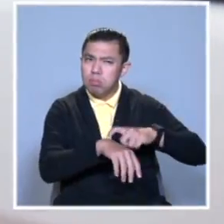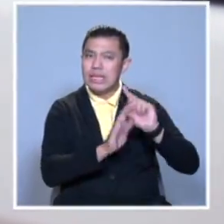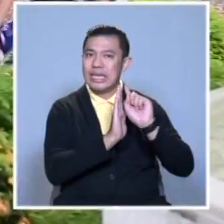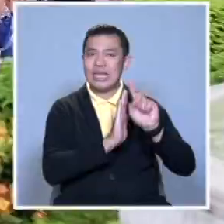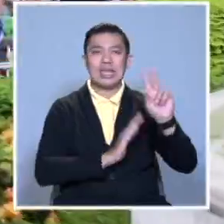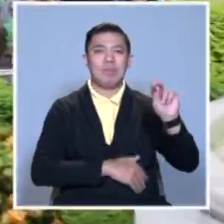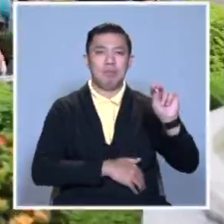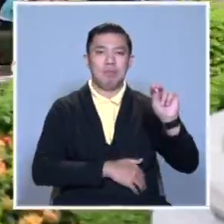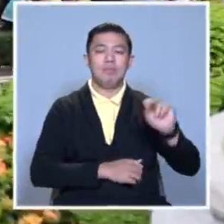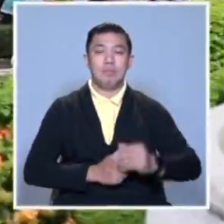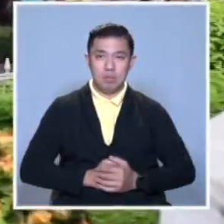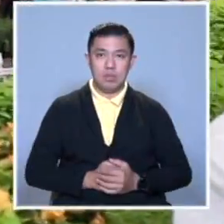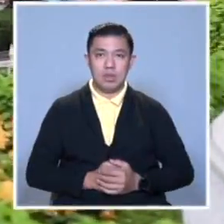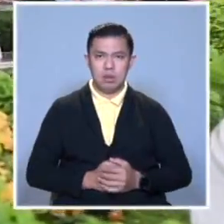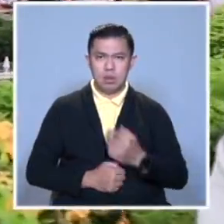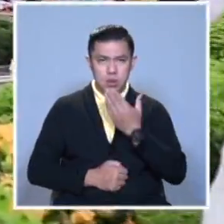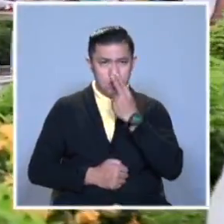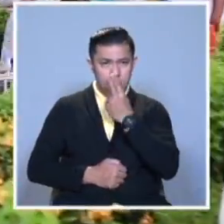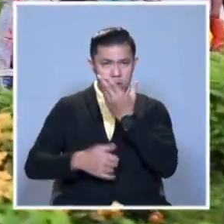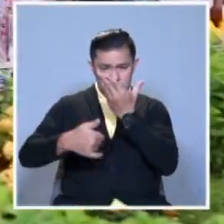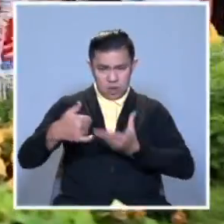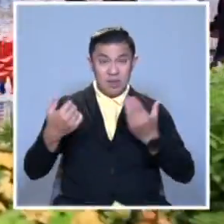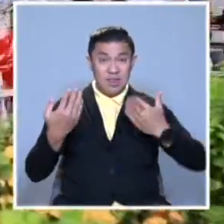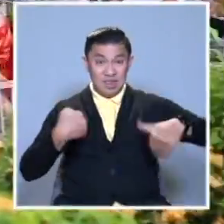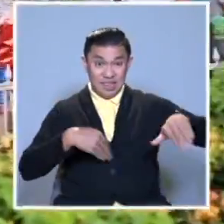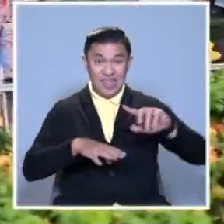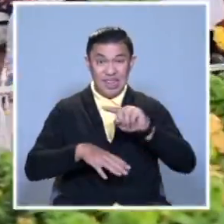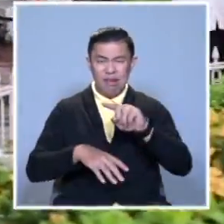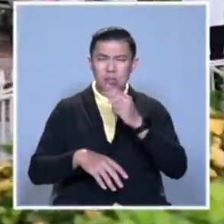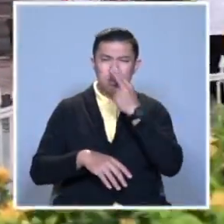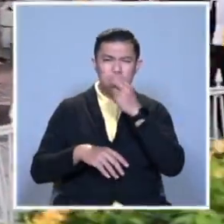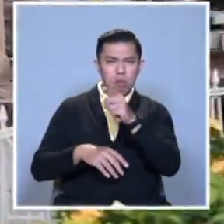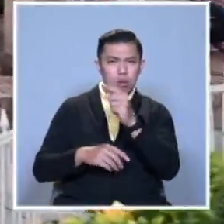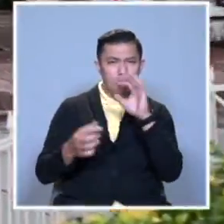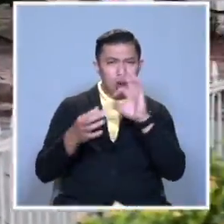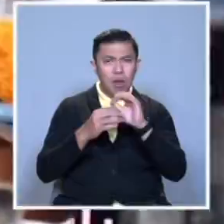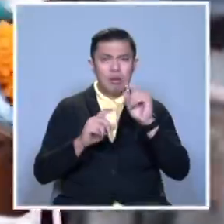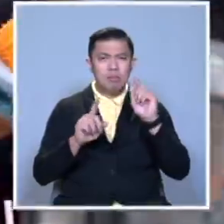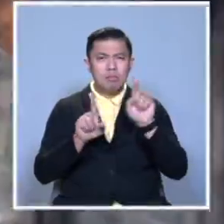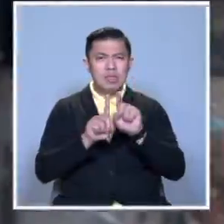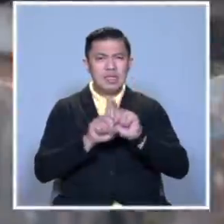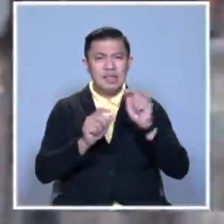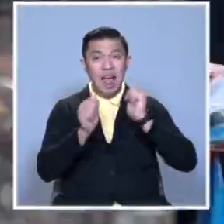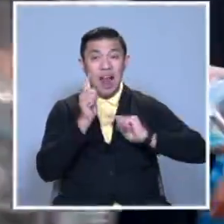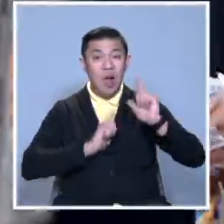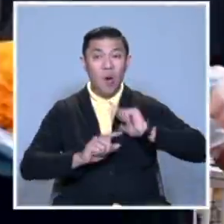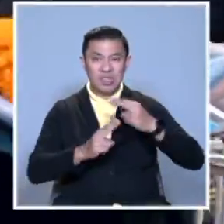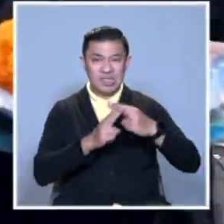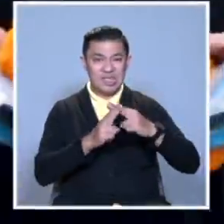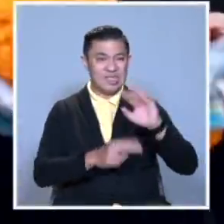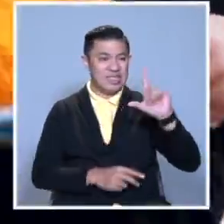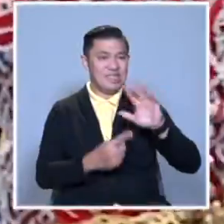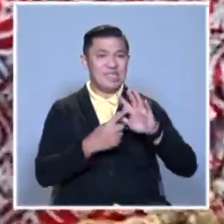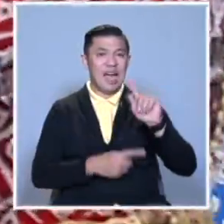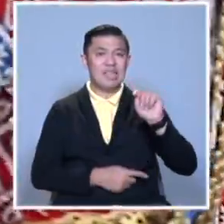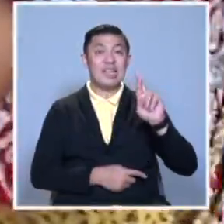นาทีมองผิวเผินจากท่ารำและเครื่องแต่งกายของนางรำอาจทำให้นึกถึงละครชาตรีซึ่งผู้ที่อยู่ในวงการละคร